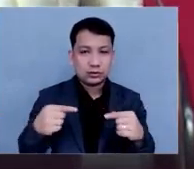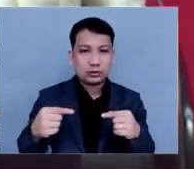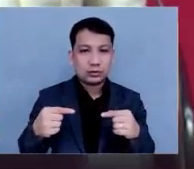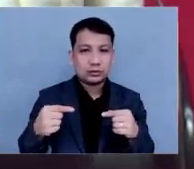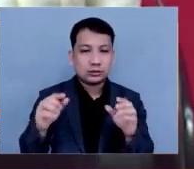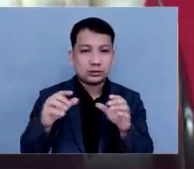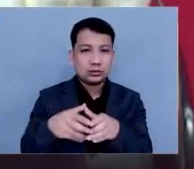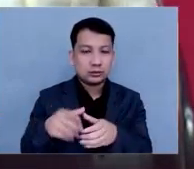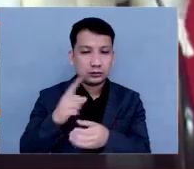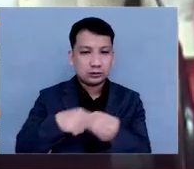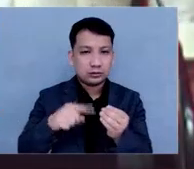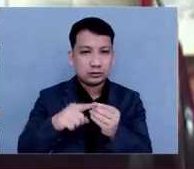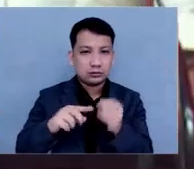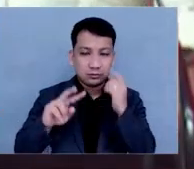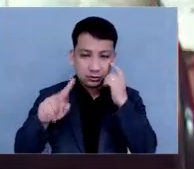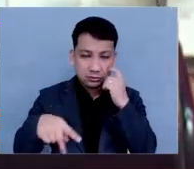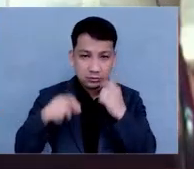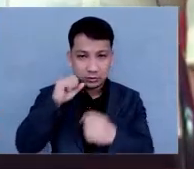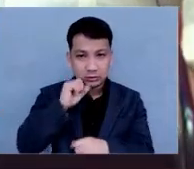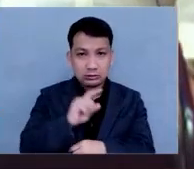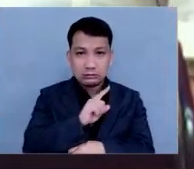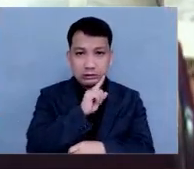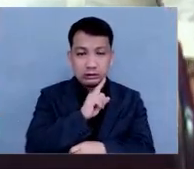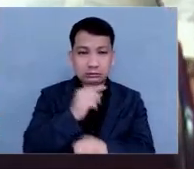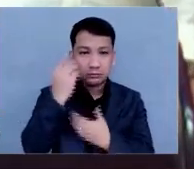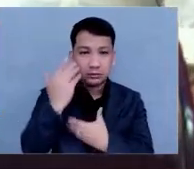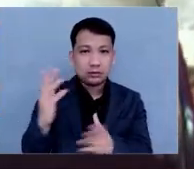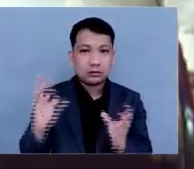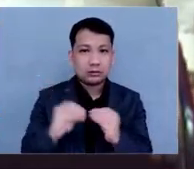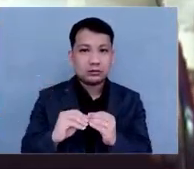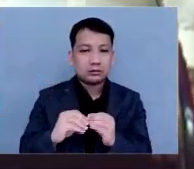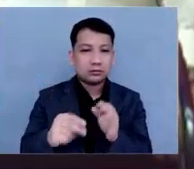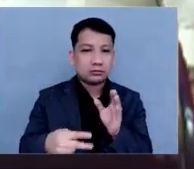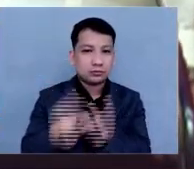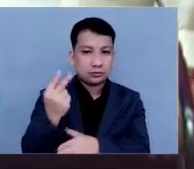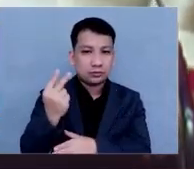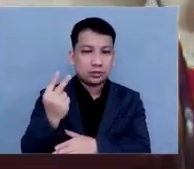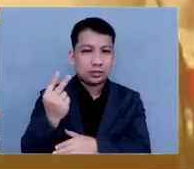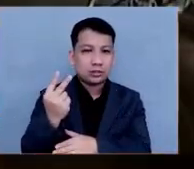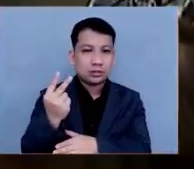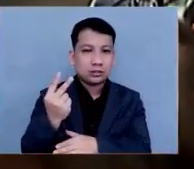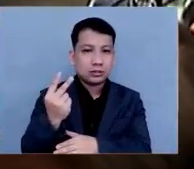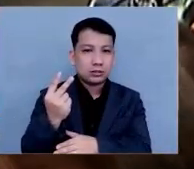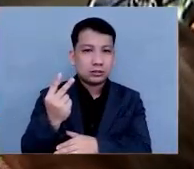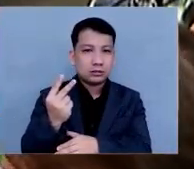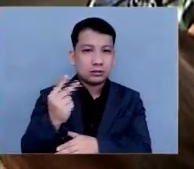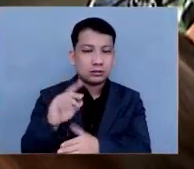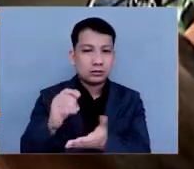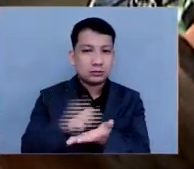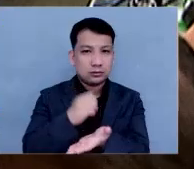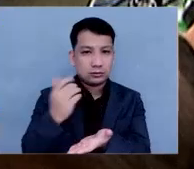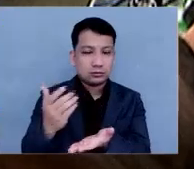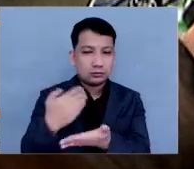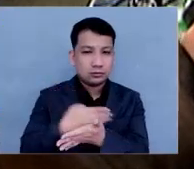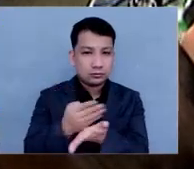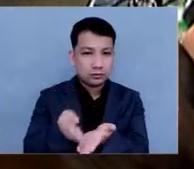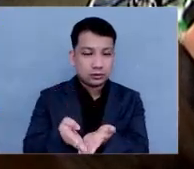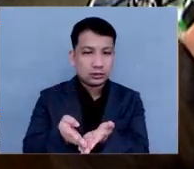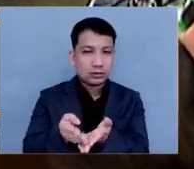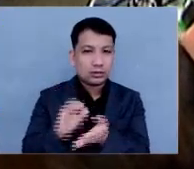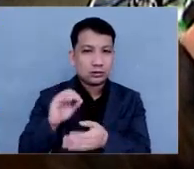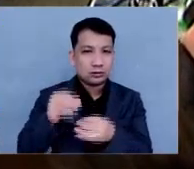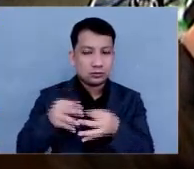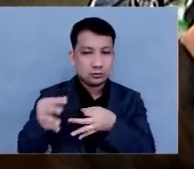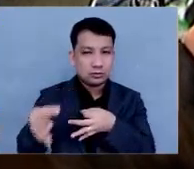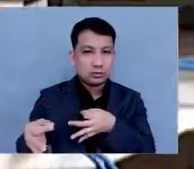niya at ni Vice President Sarah Duterte Bukod sa dalawang beses na pagde ng appropriations committee sa budget hearing ng ovp at